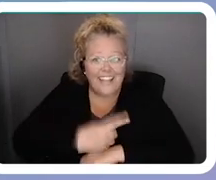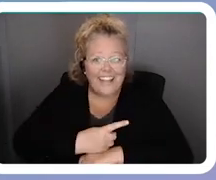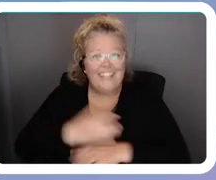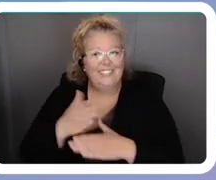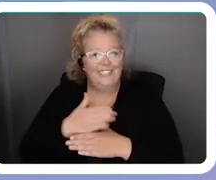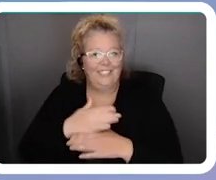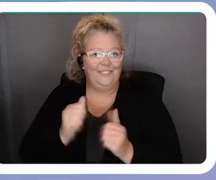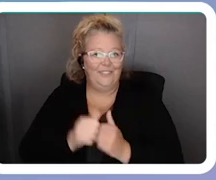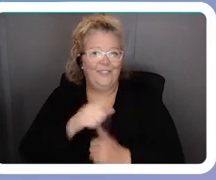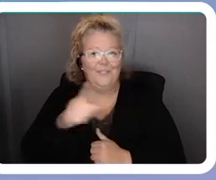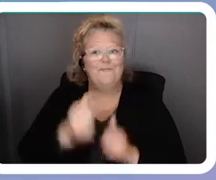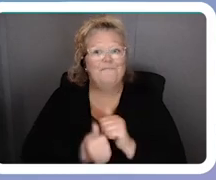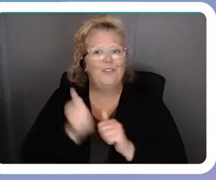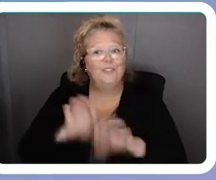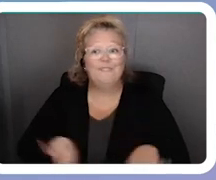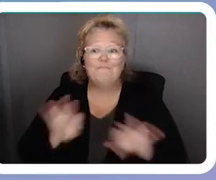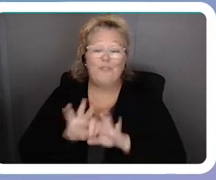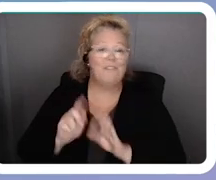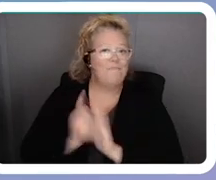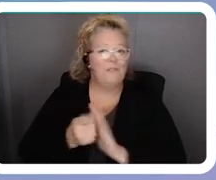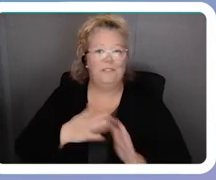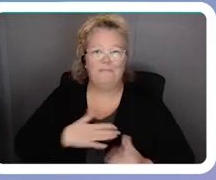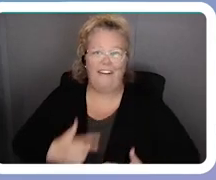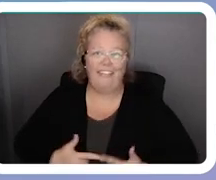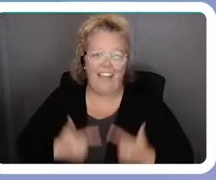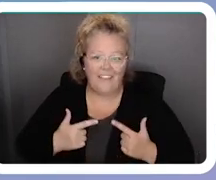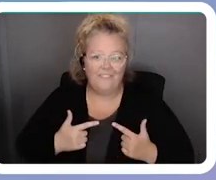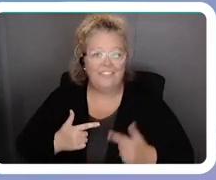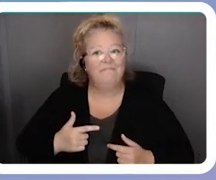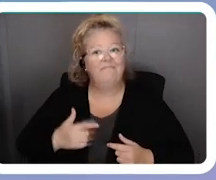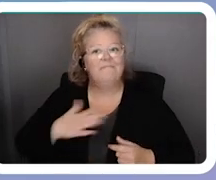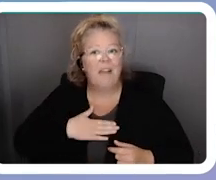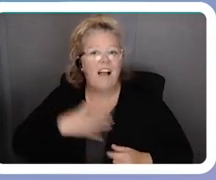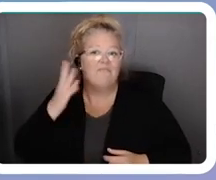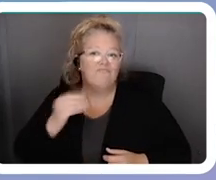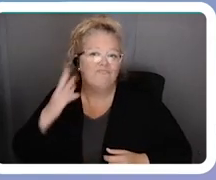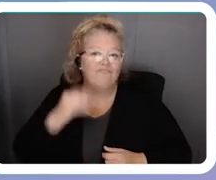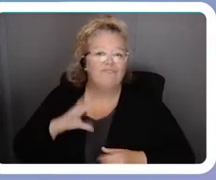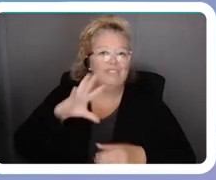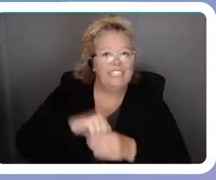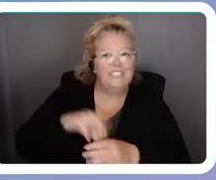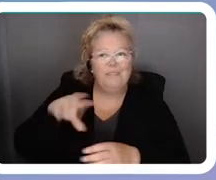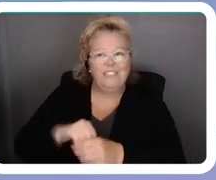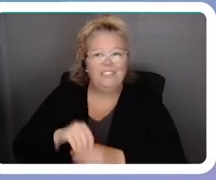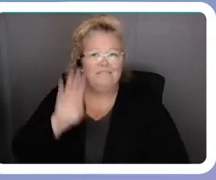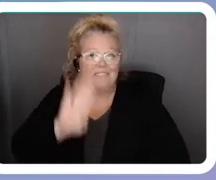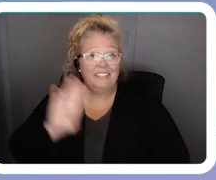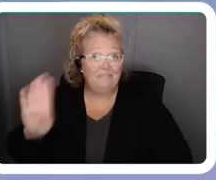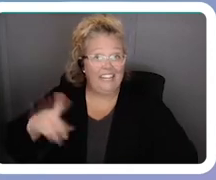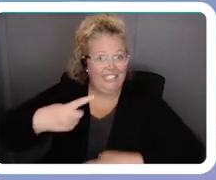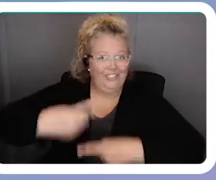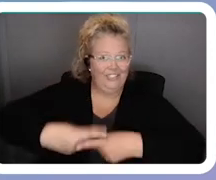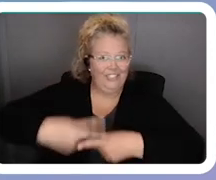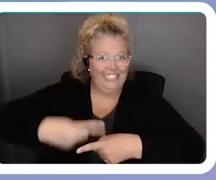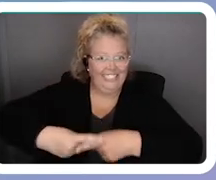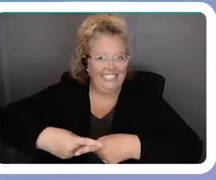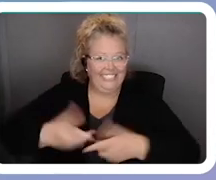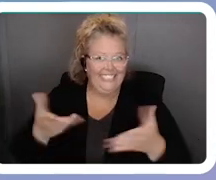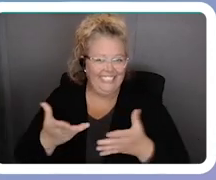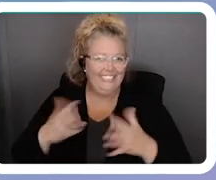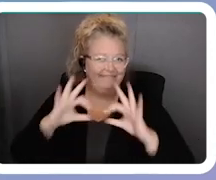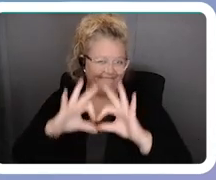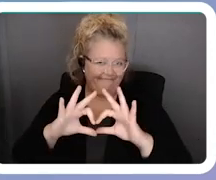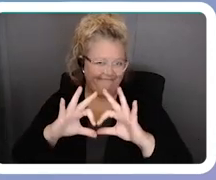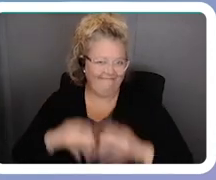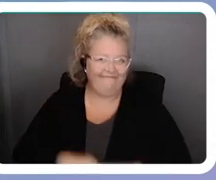που είμαι σήμερα εδώ και μοιράζομαι μαζί σας τα σημαντικές τιμές από τη ζωή μου και από τη συμμετοχή μου στα